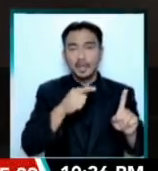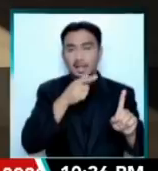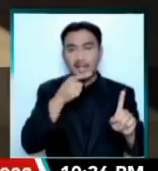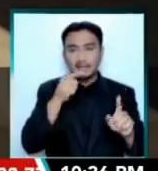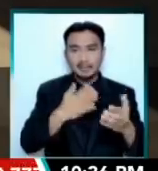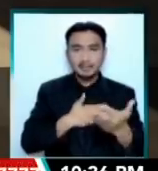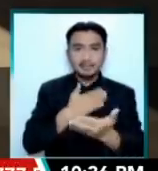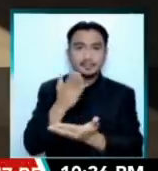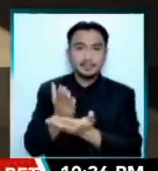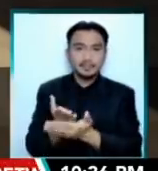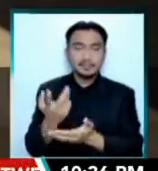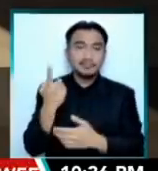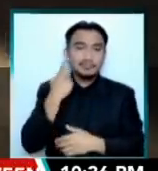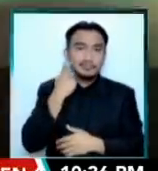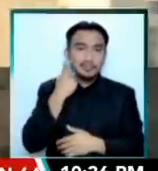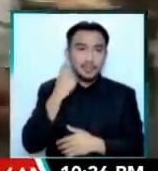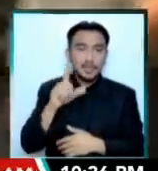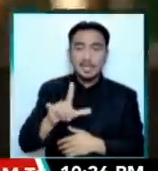Air Base sa Lipa.